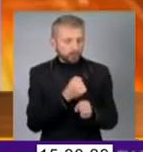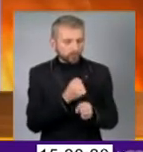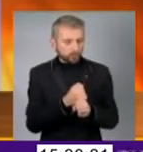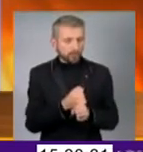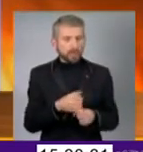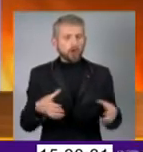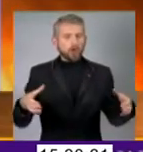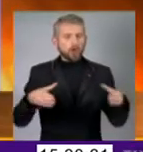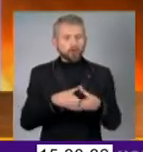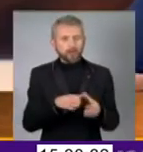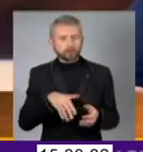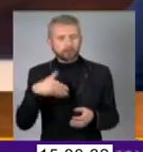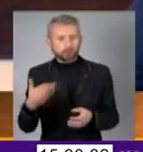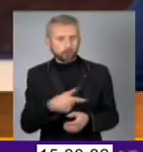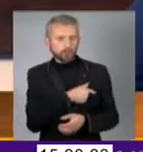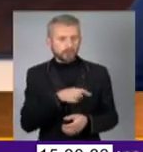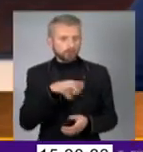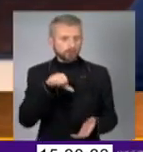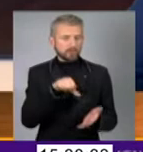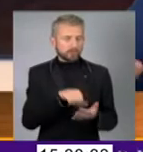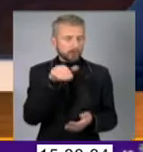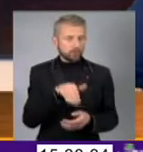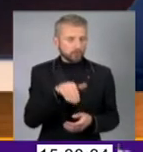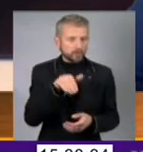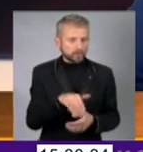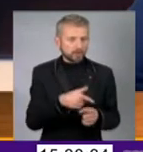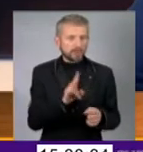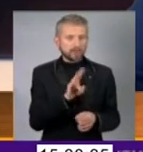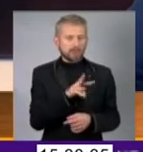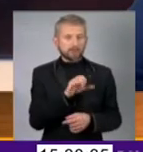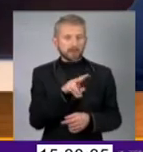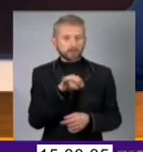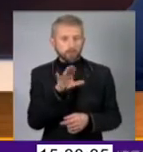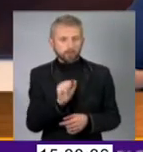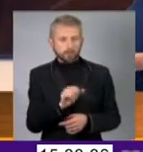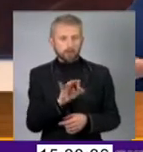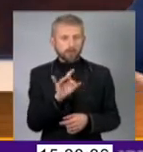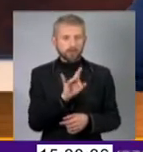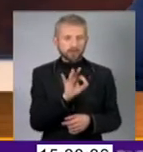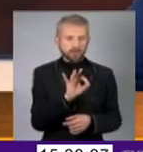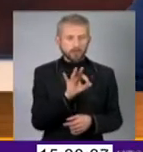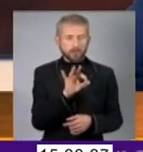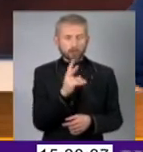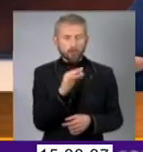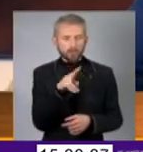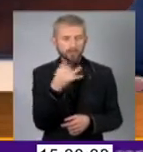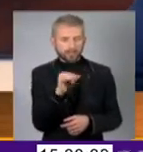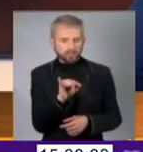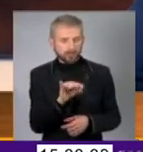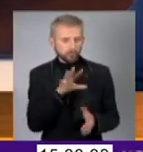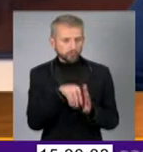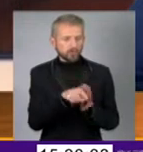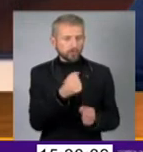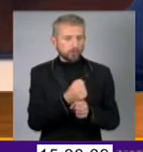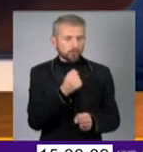боку депутатів, які представляють поділ, це Наталія Маслова, Олексій Окопний, ми включилися в цю роботу, скоординували